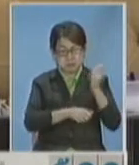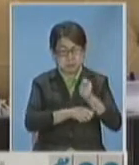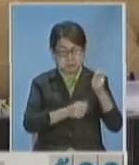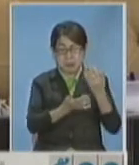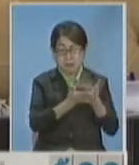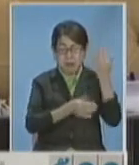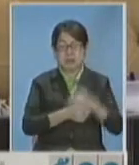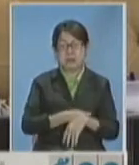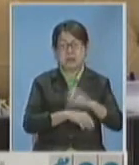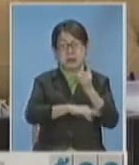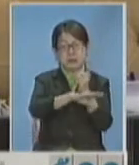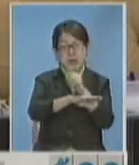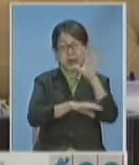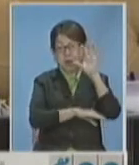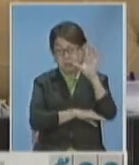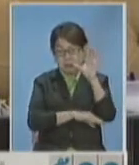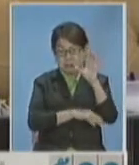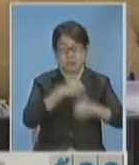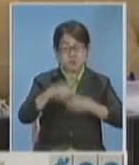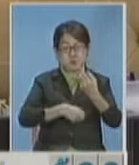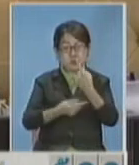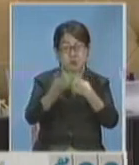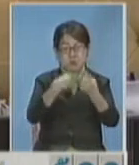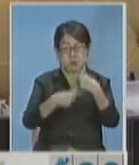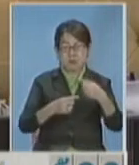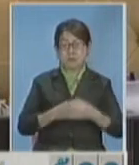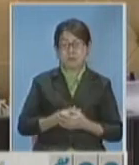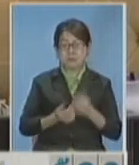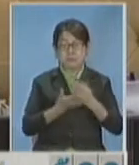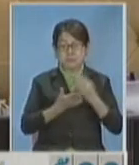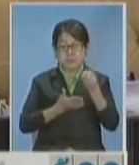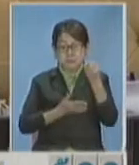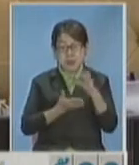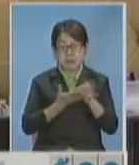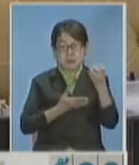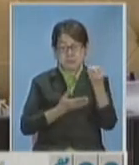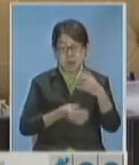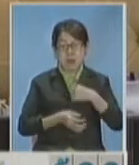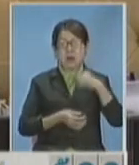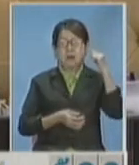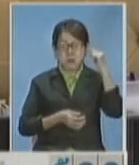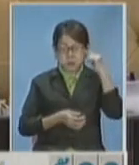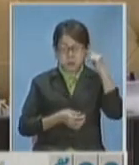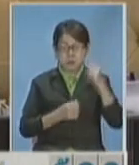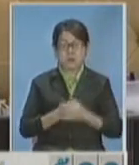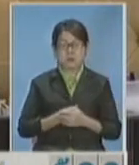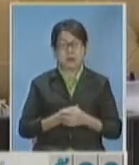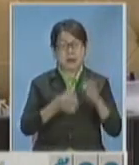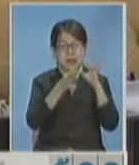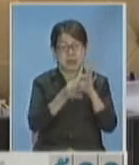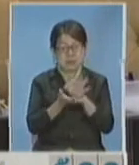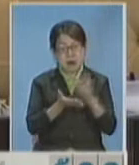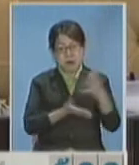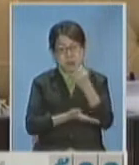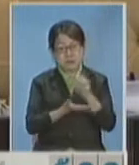เรื่องนาฬิกาอะไรต่างๆที่ท่านได้กล่าวหาเนี่ยผมรู้โครงการเหล่านี้ผมม